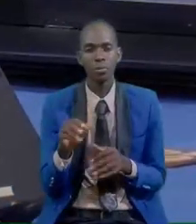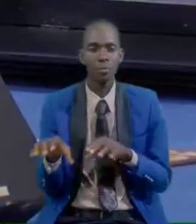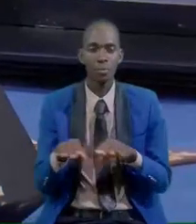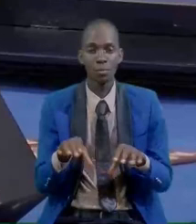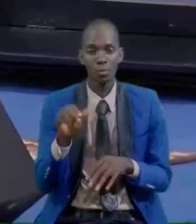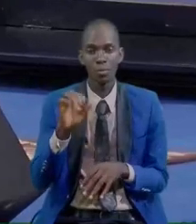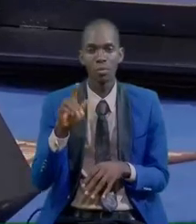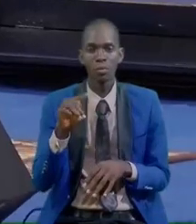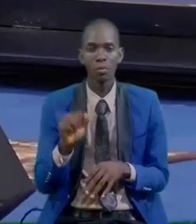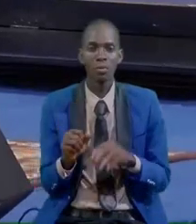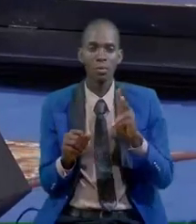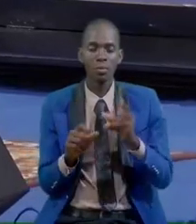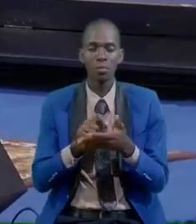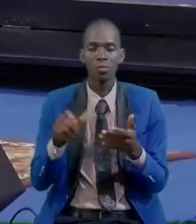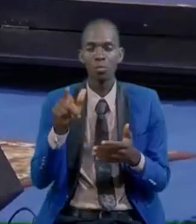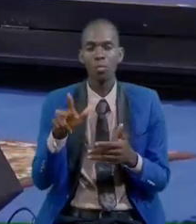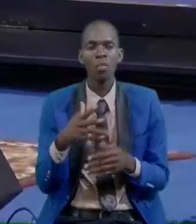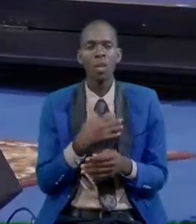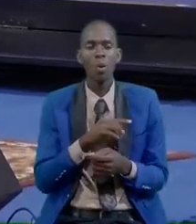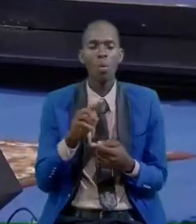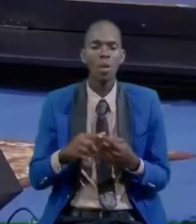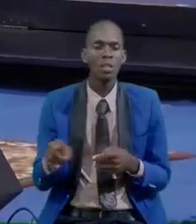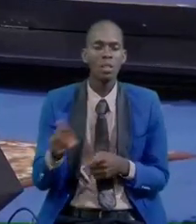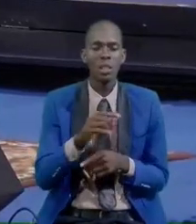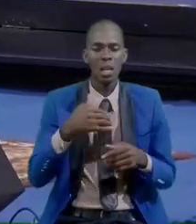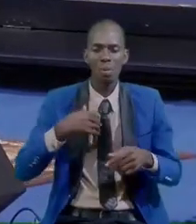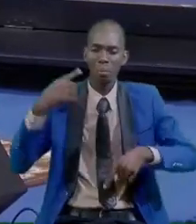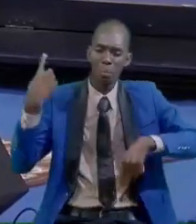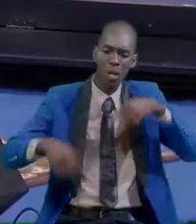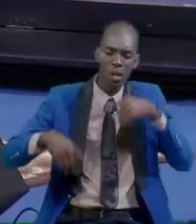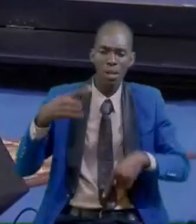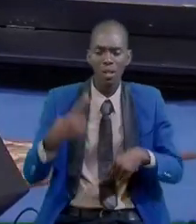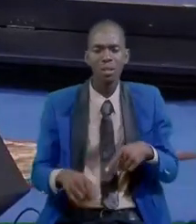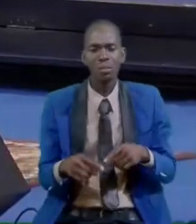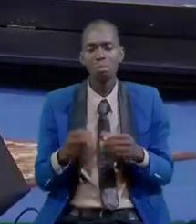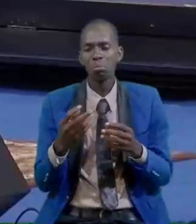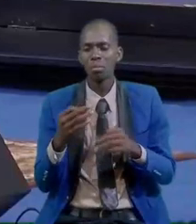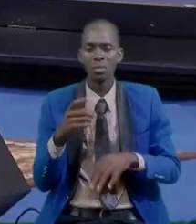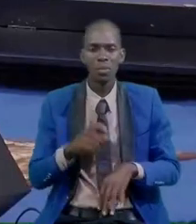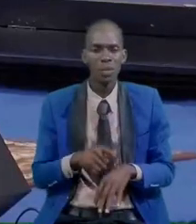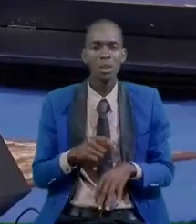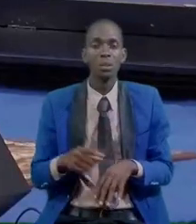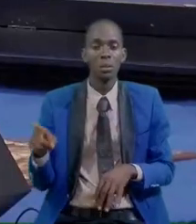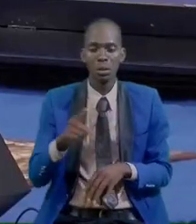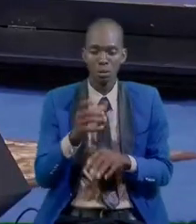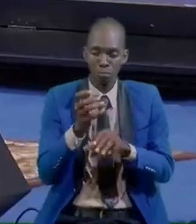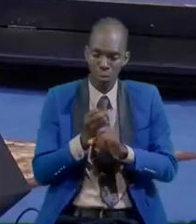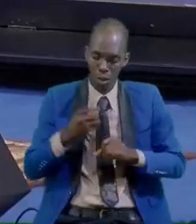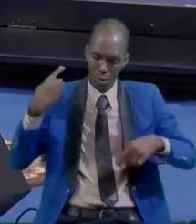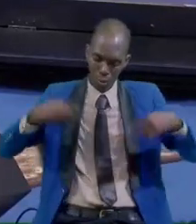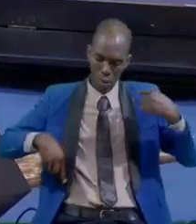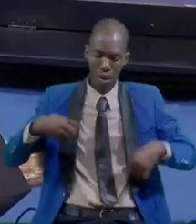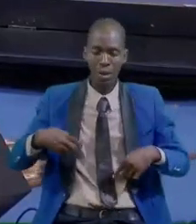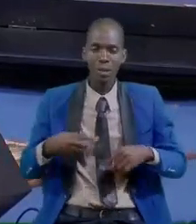dit, après qu'on l'a eu chargé de coups, ils les jetaient en prison. Ils ont eu des coups, ils ont eu